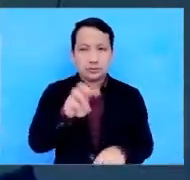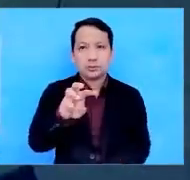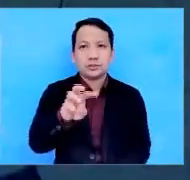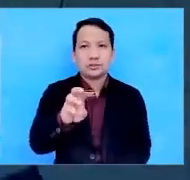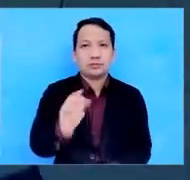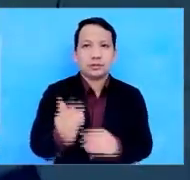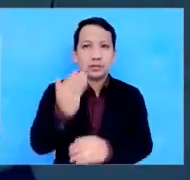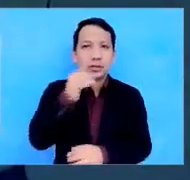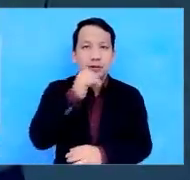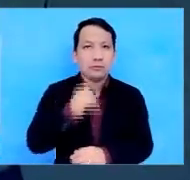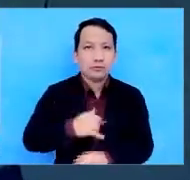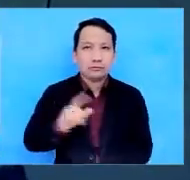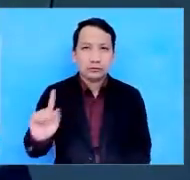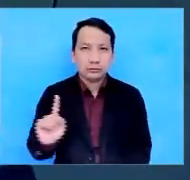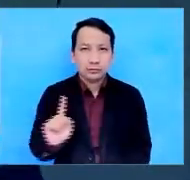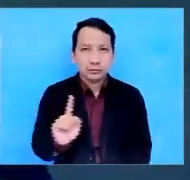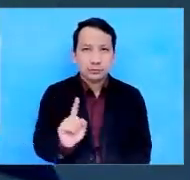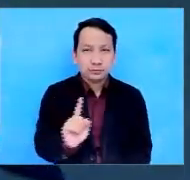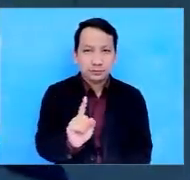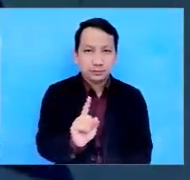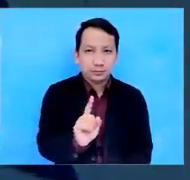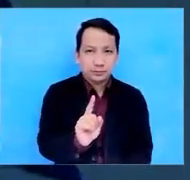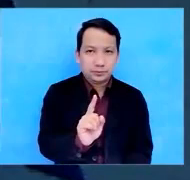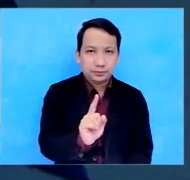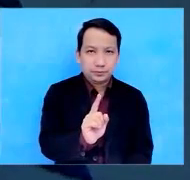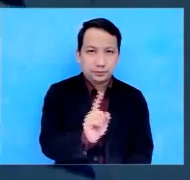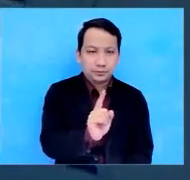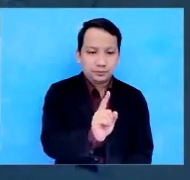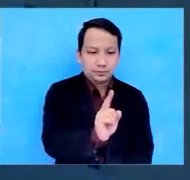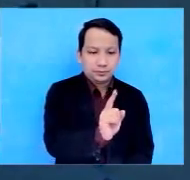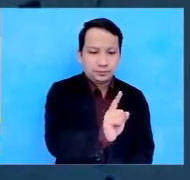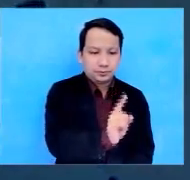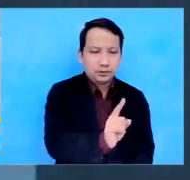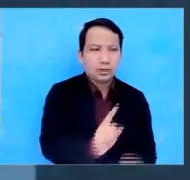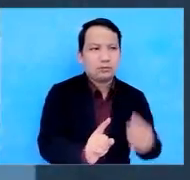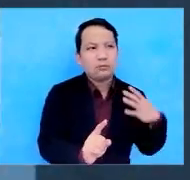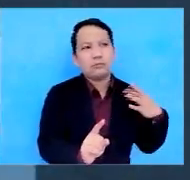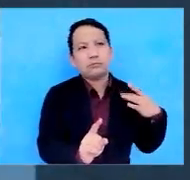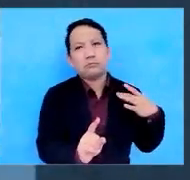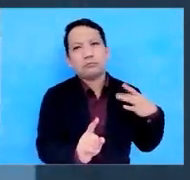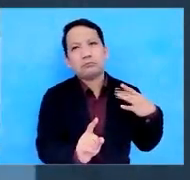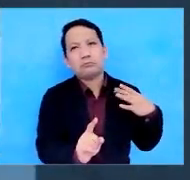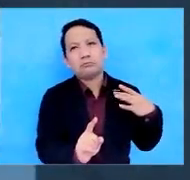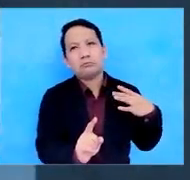kahapon. Pabalik-balik siya sa Borja Street at tila may inaabangan.